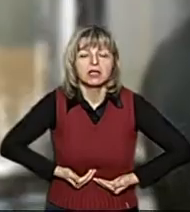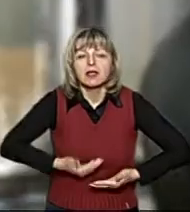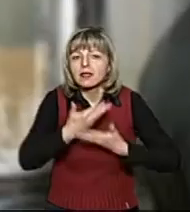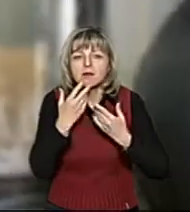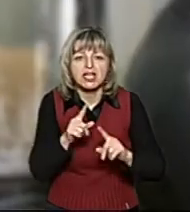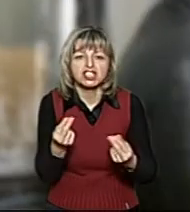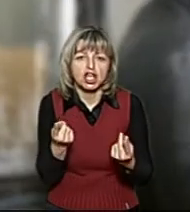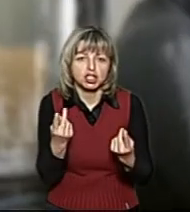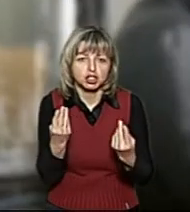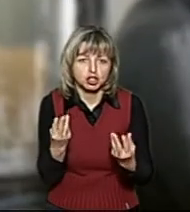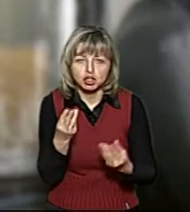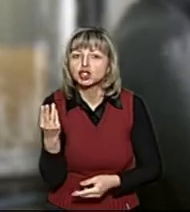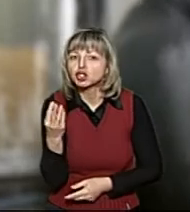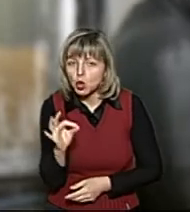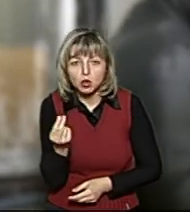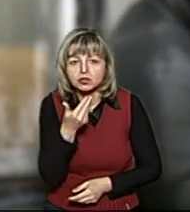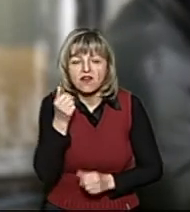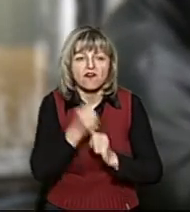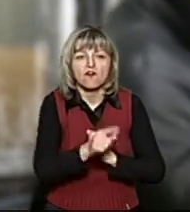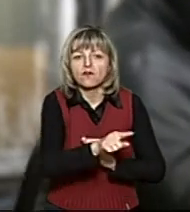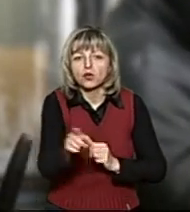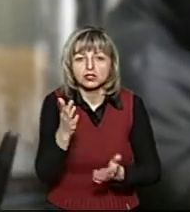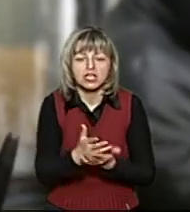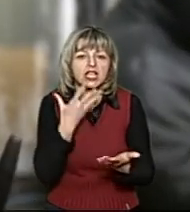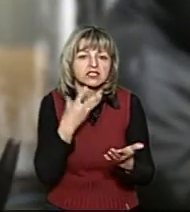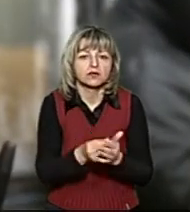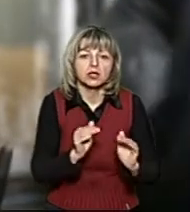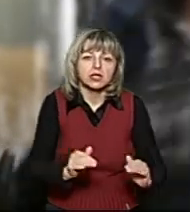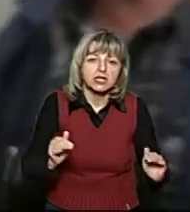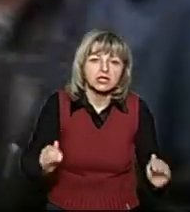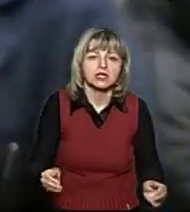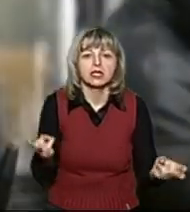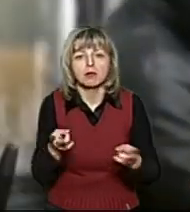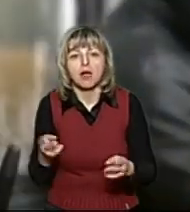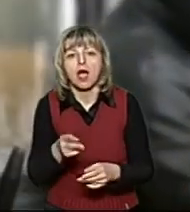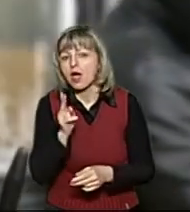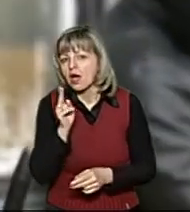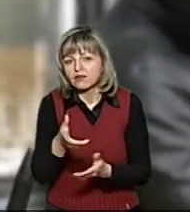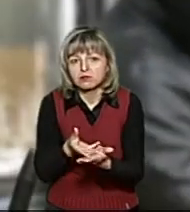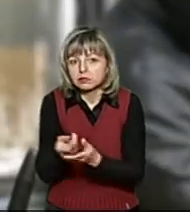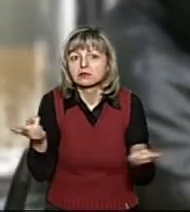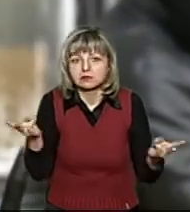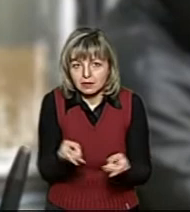що. Кожного діти, кожного свої потреби. Ну, а квартплату ніхто не відміняв вже